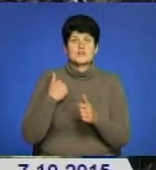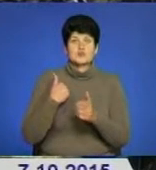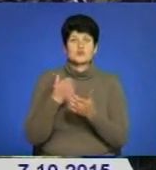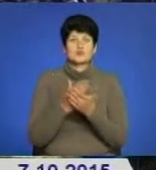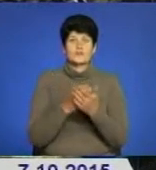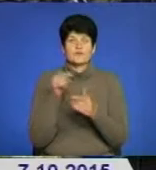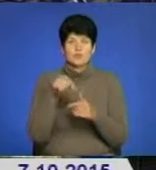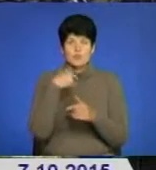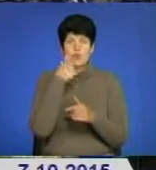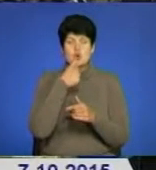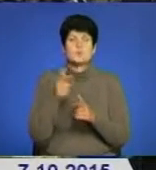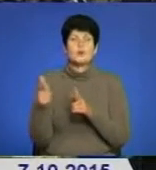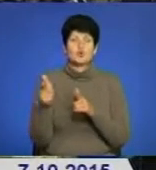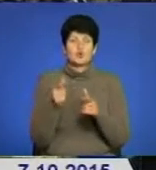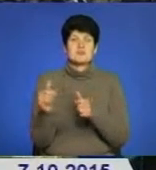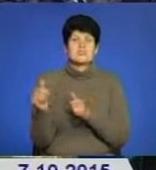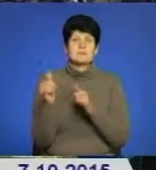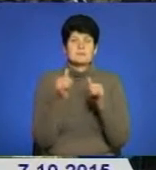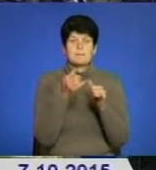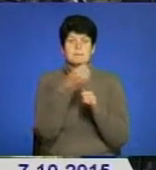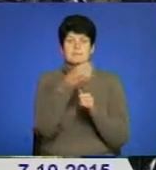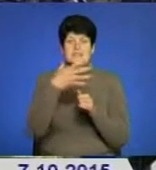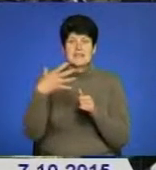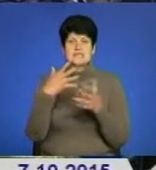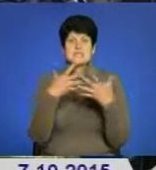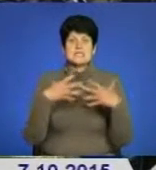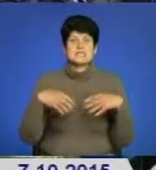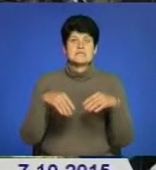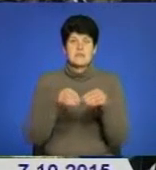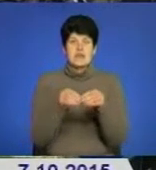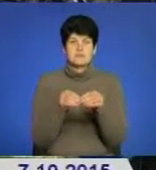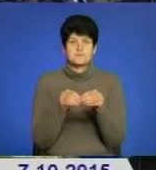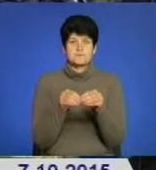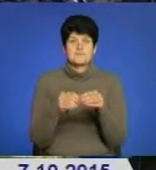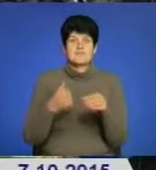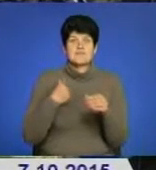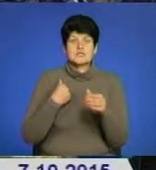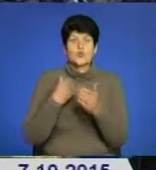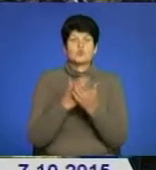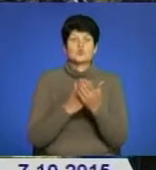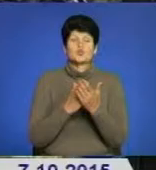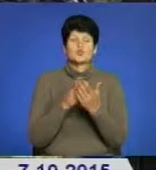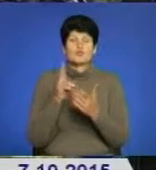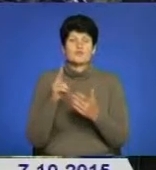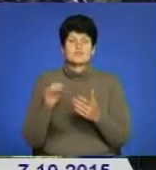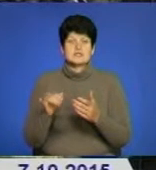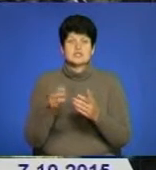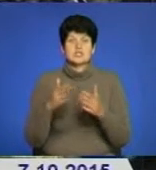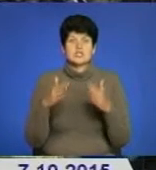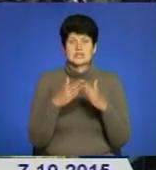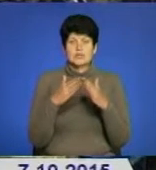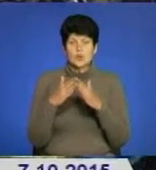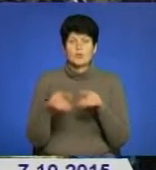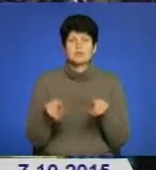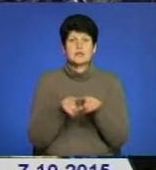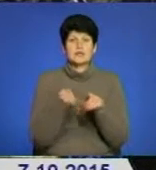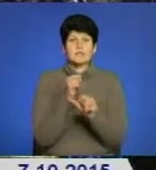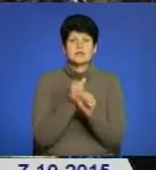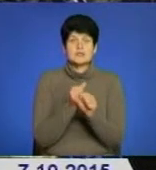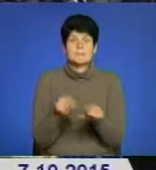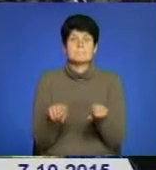ми готові забезпечити 15 сімей військовослужбовців житлом. Одночасно ми працюємо над